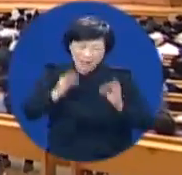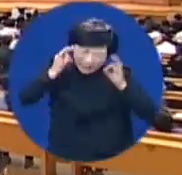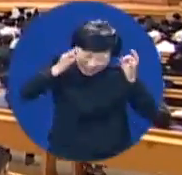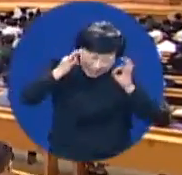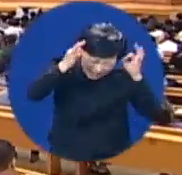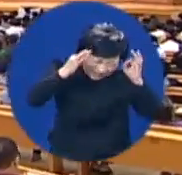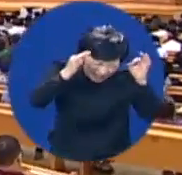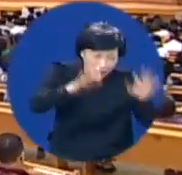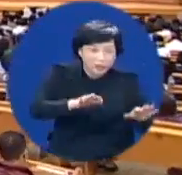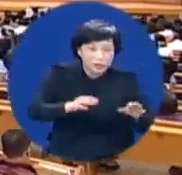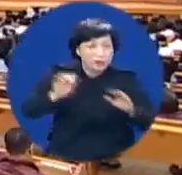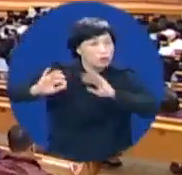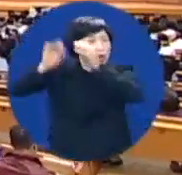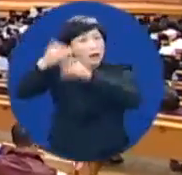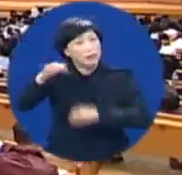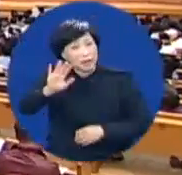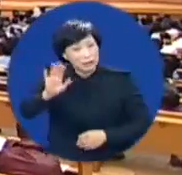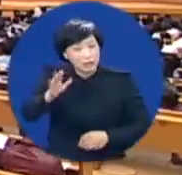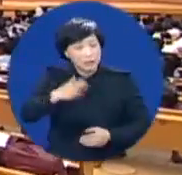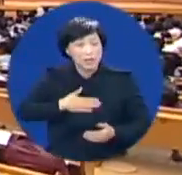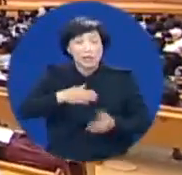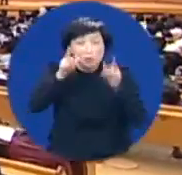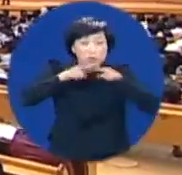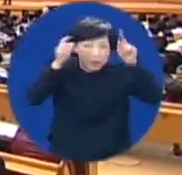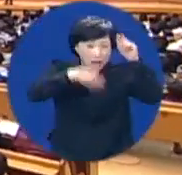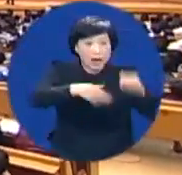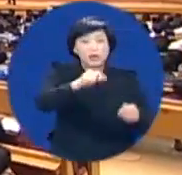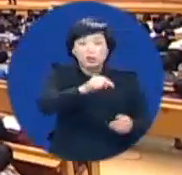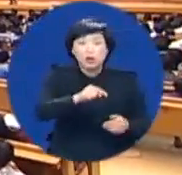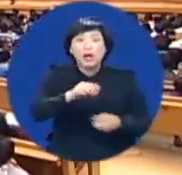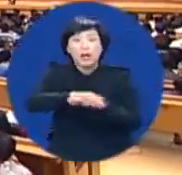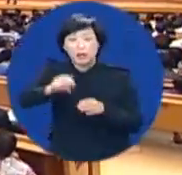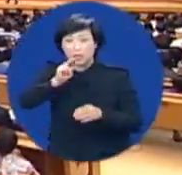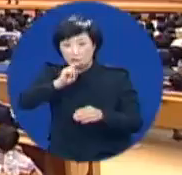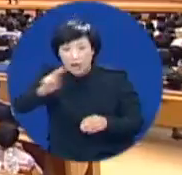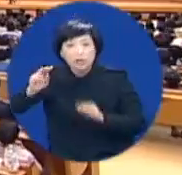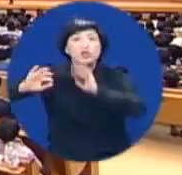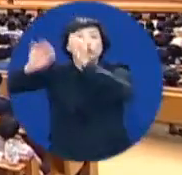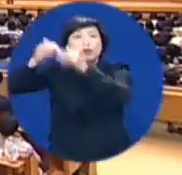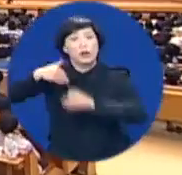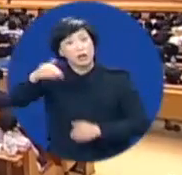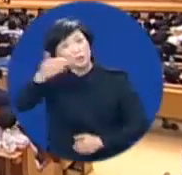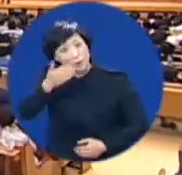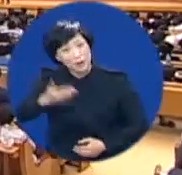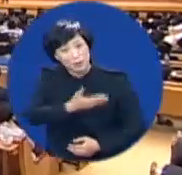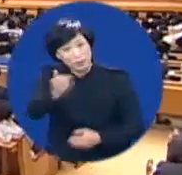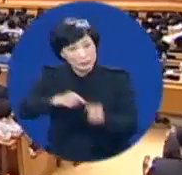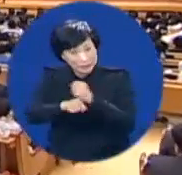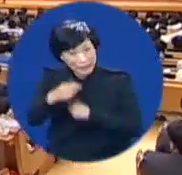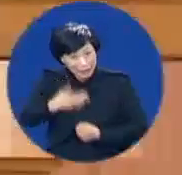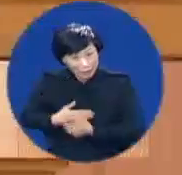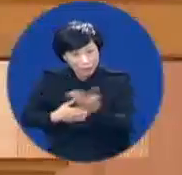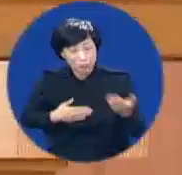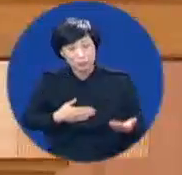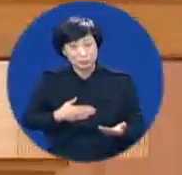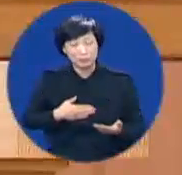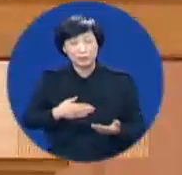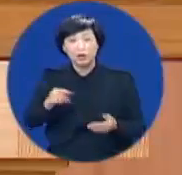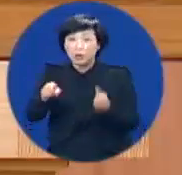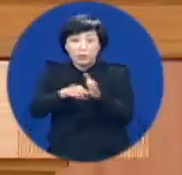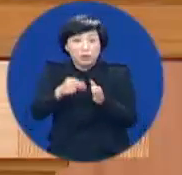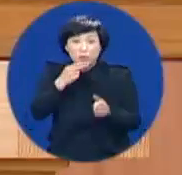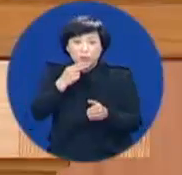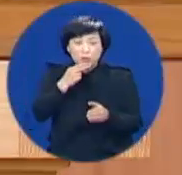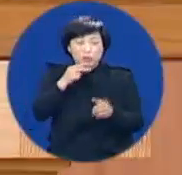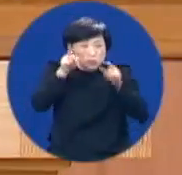가는 게 아니요, 지옥 갈 죄 문제를 해결해야 천국 간다 이 말입니다. 알아두셨습니까? 이거 안 믿고